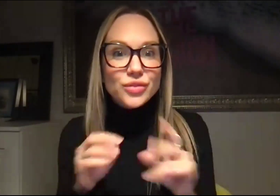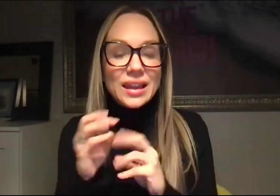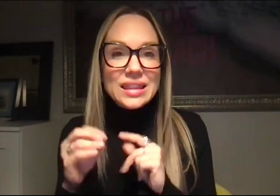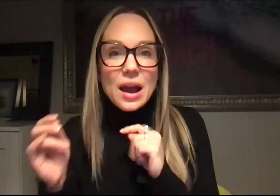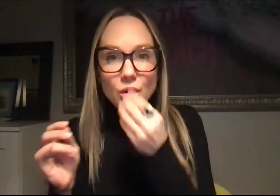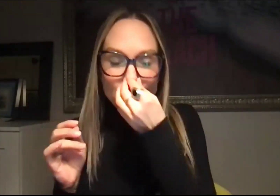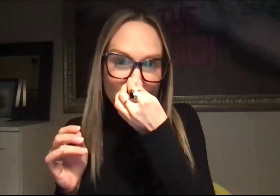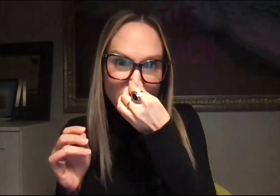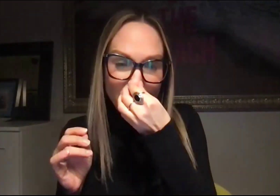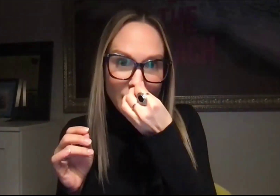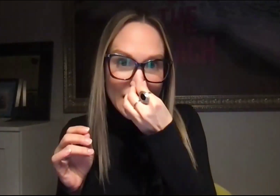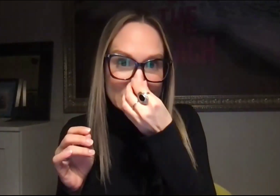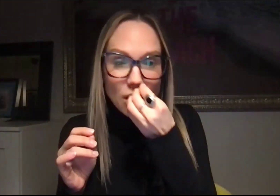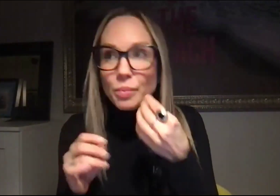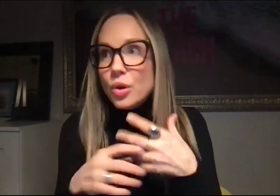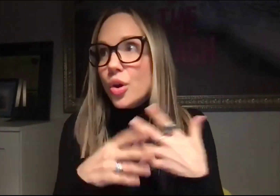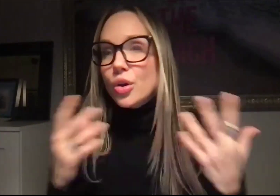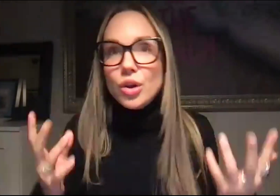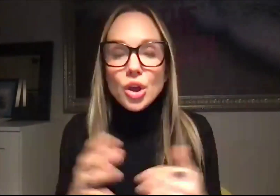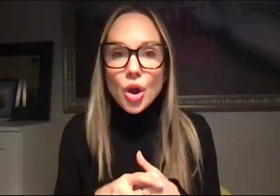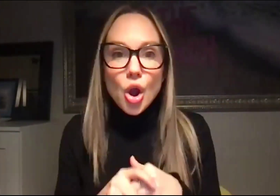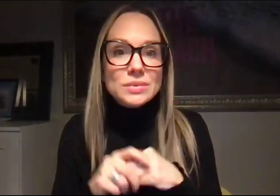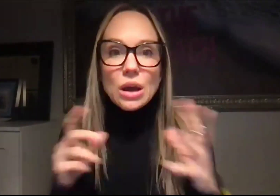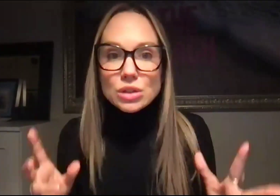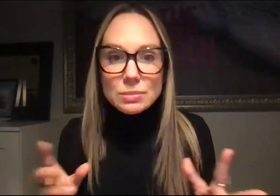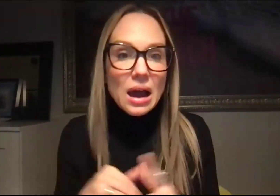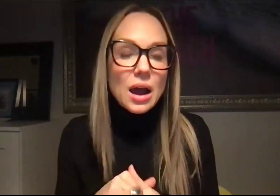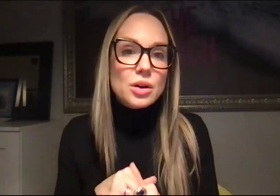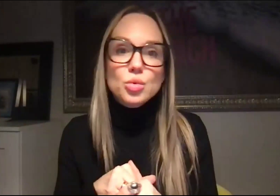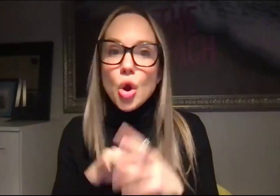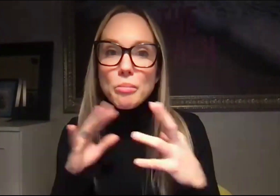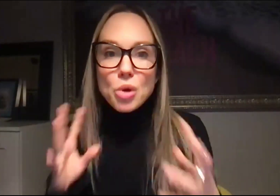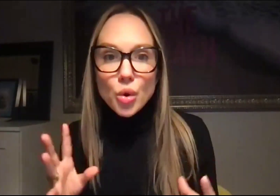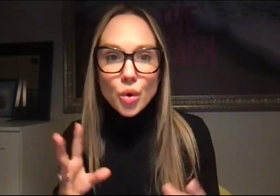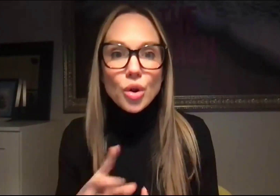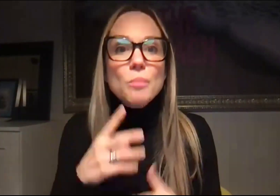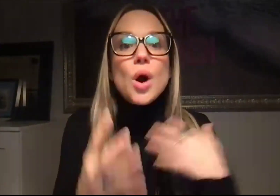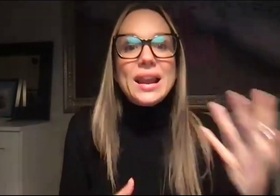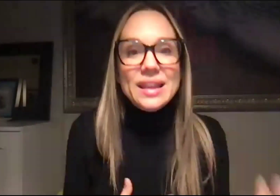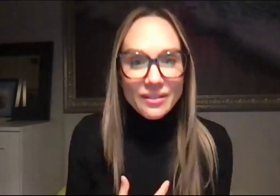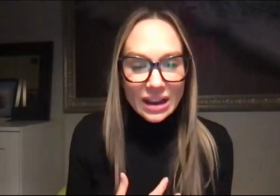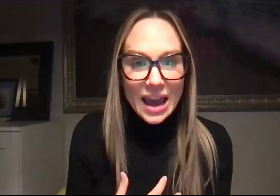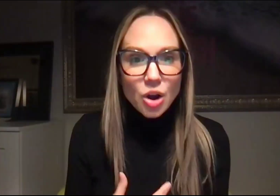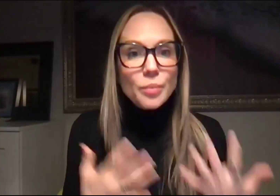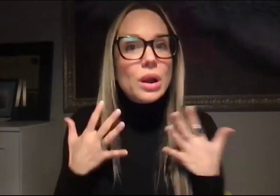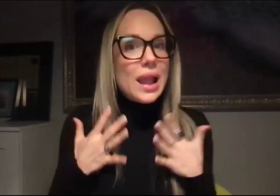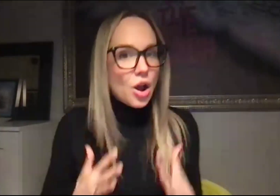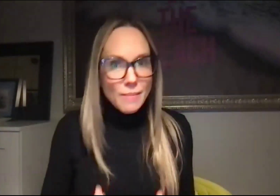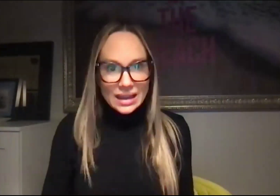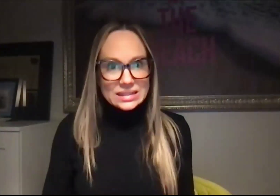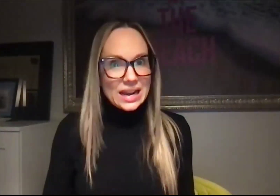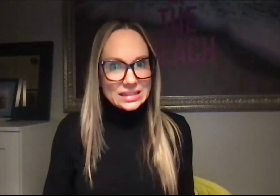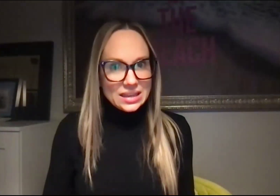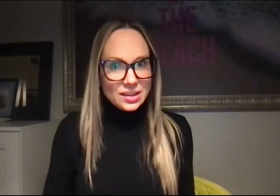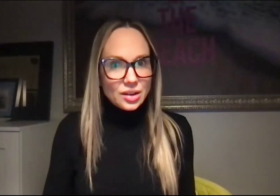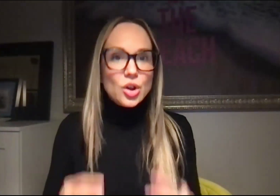OK? Du vernis à ongles, exemple, un petit rose pâle ou un bleu pour aller avec la robe. La